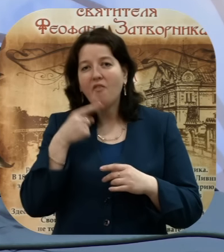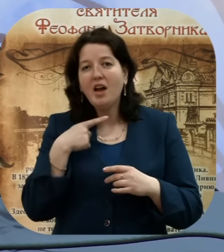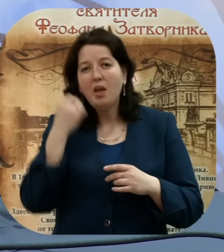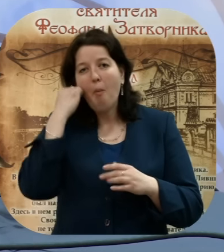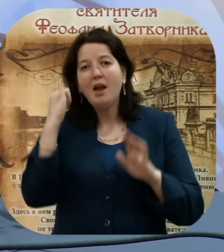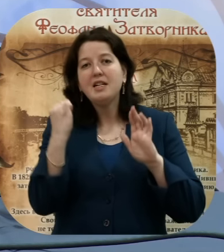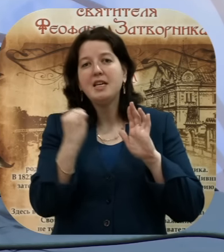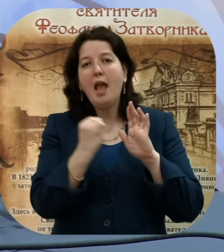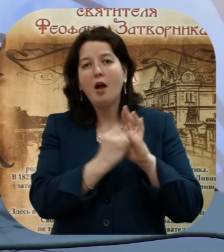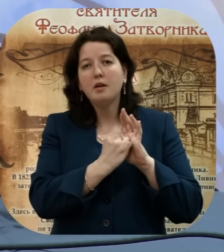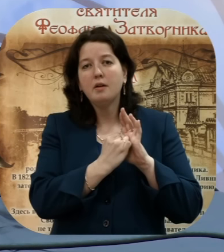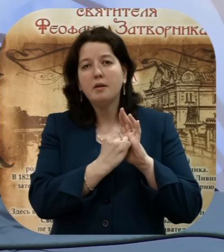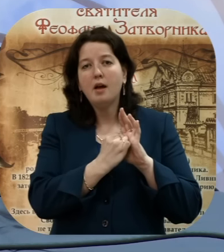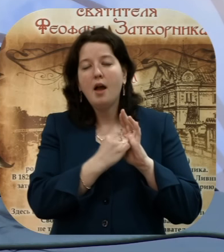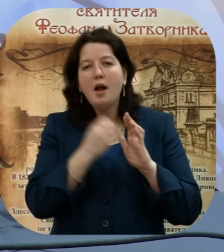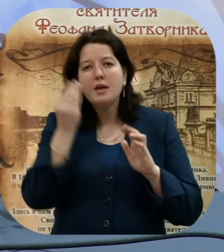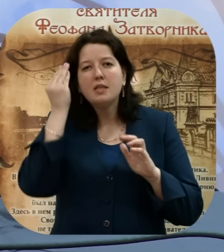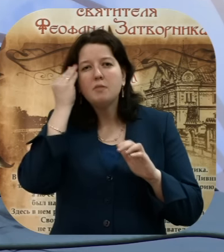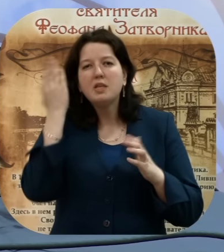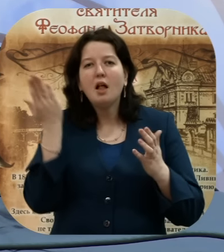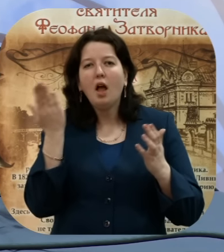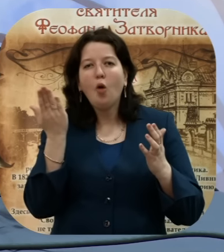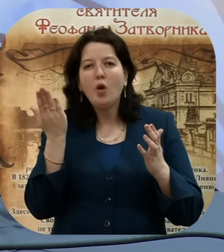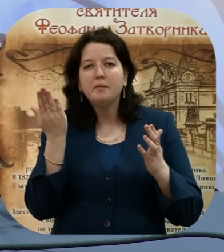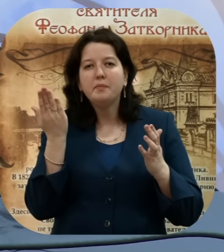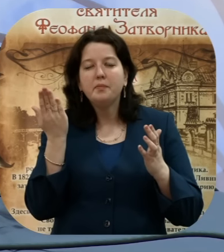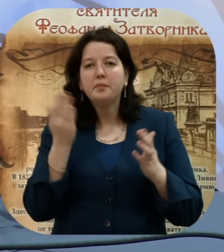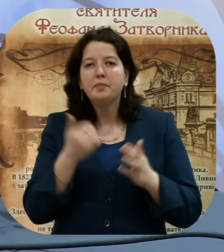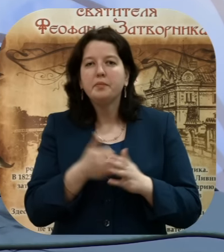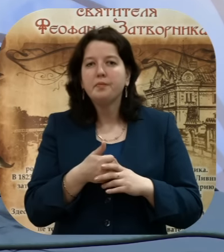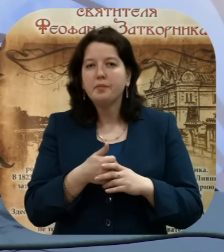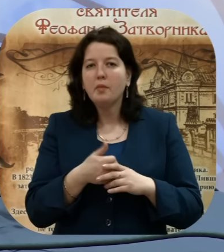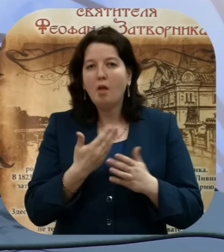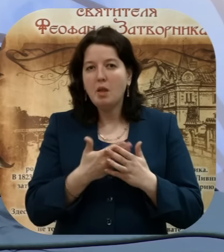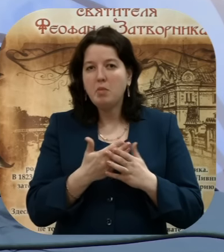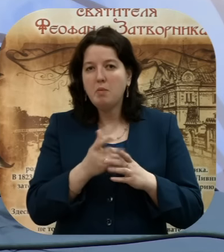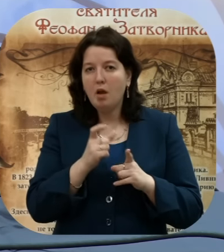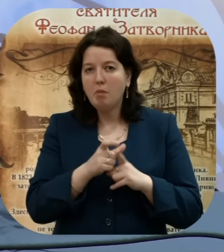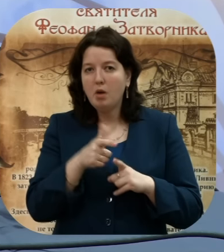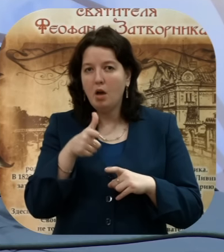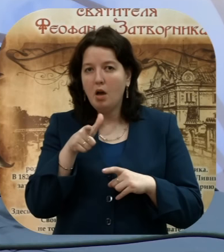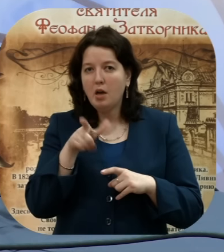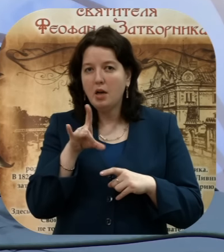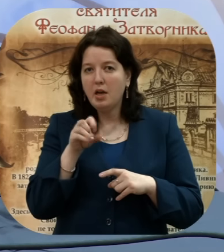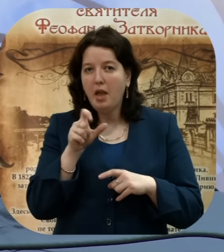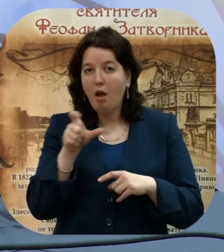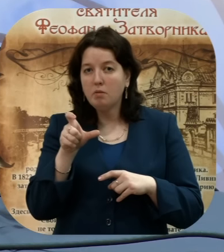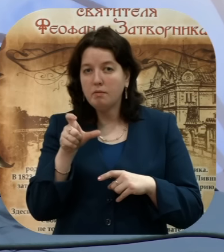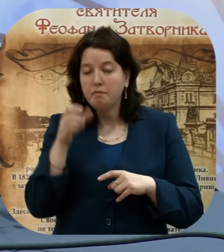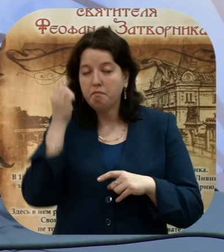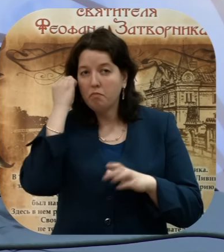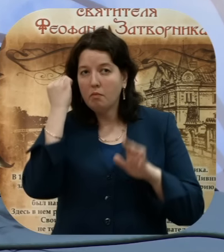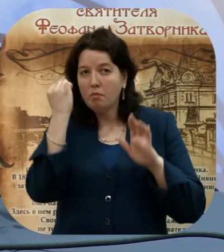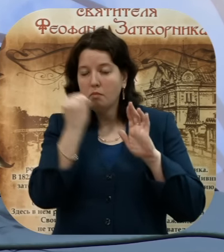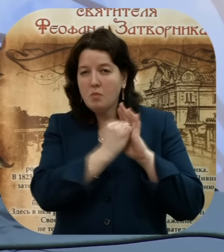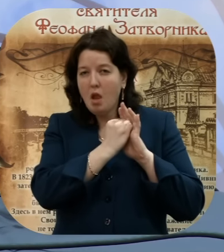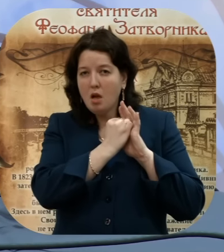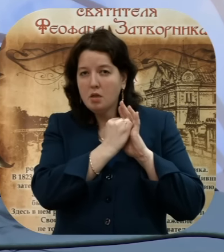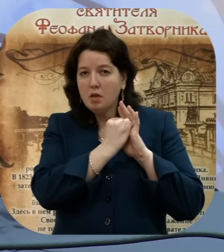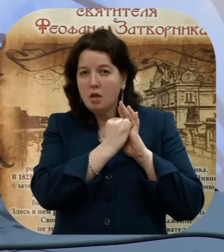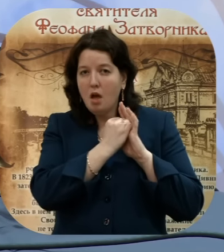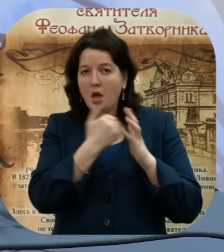а что под ним подразумевается? Например, грех. Ты видел, сорока пролетела, да? Да, видел, а сам